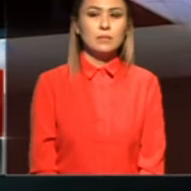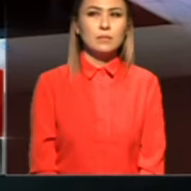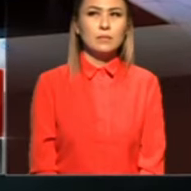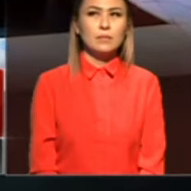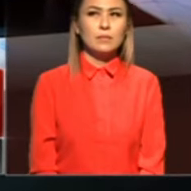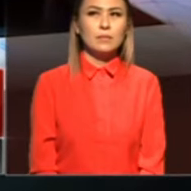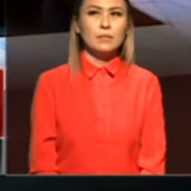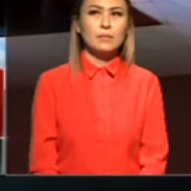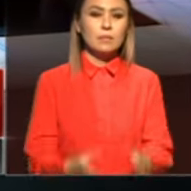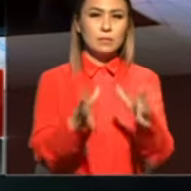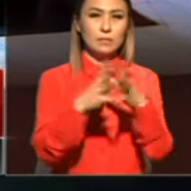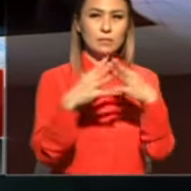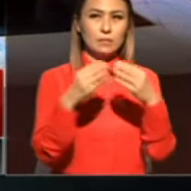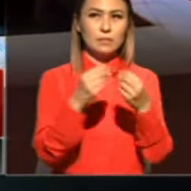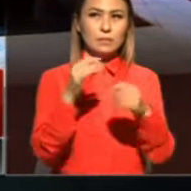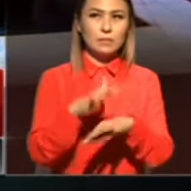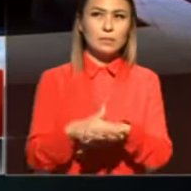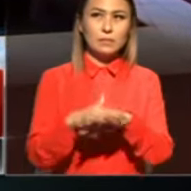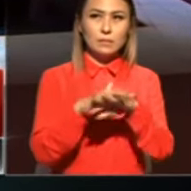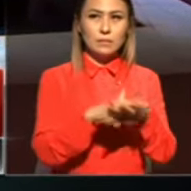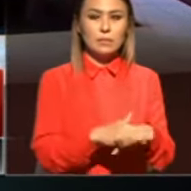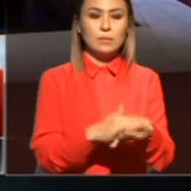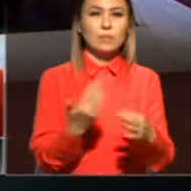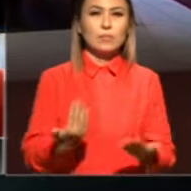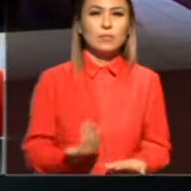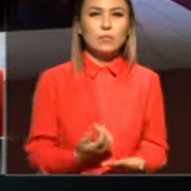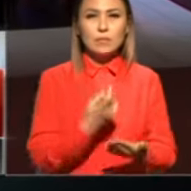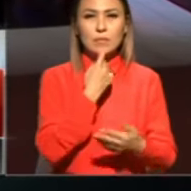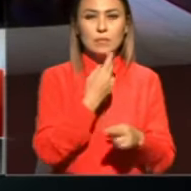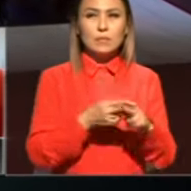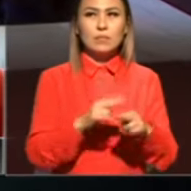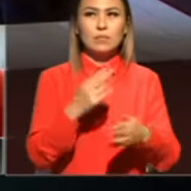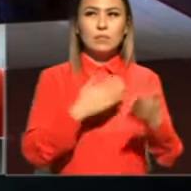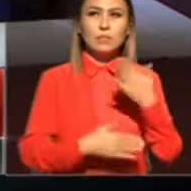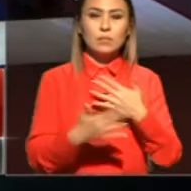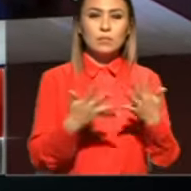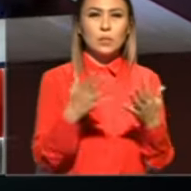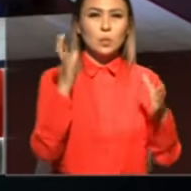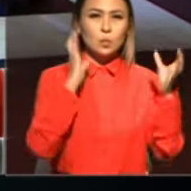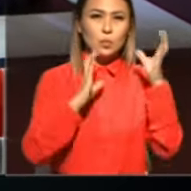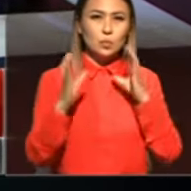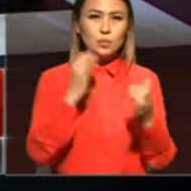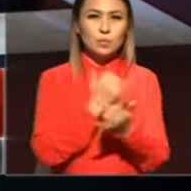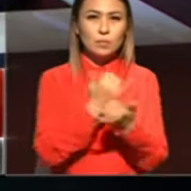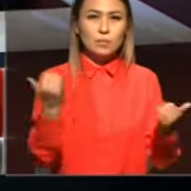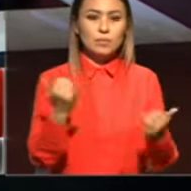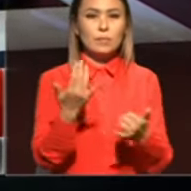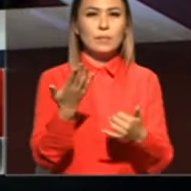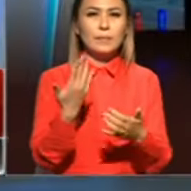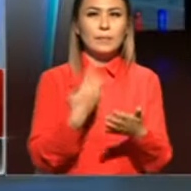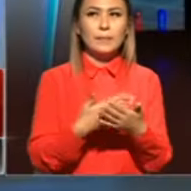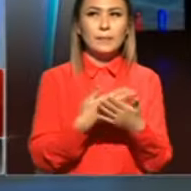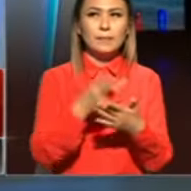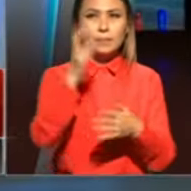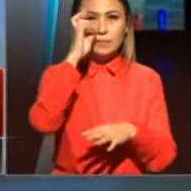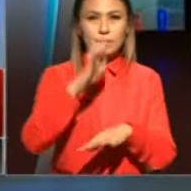отбасыларға бөлінетін қаржы, әлеуметтік аз қамтылған отбасы, содан кейін әсіресе мүгедектер, одан кейін студенттерге, магистранттарға бөлінген